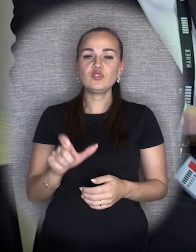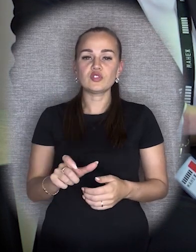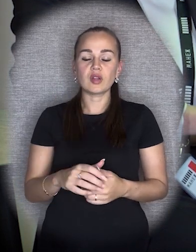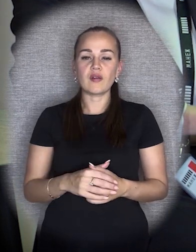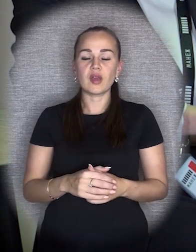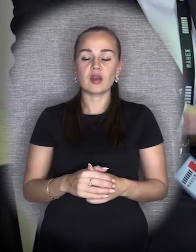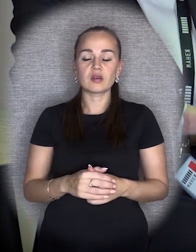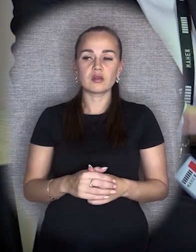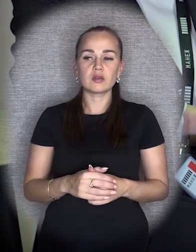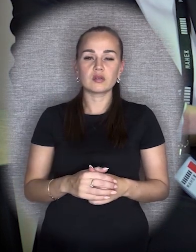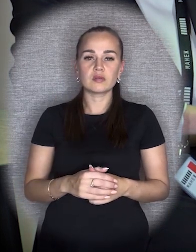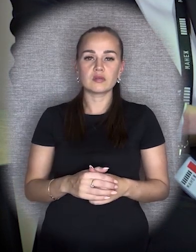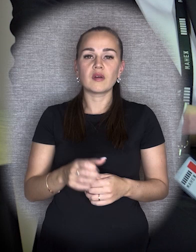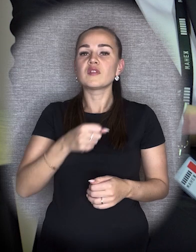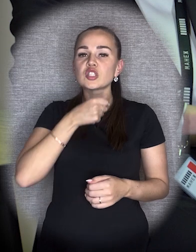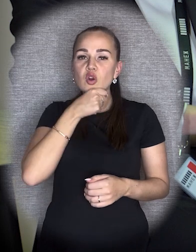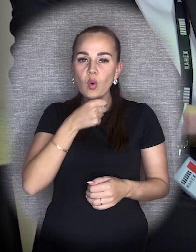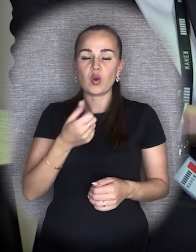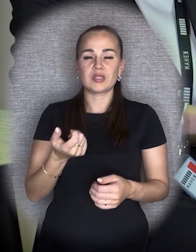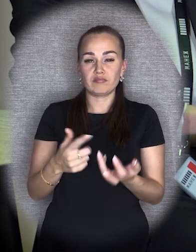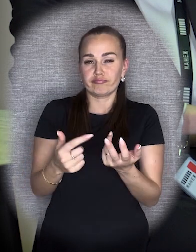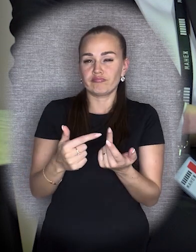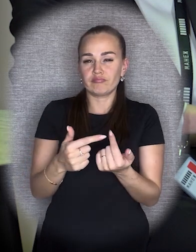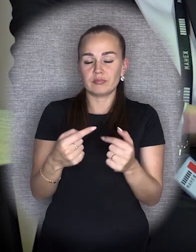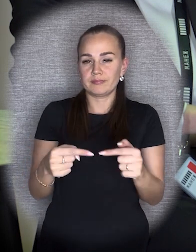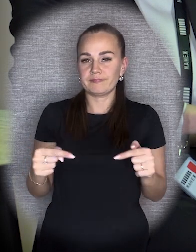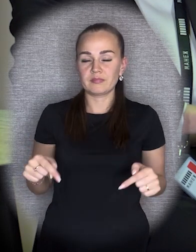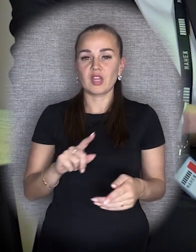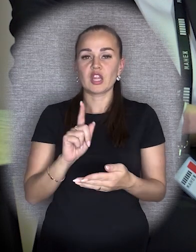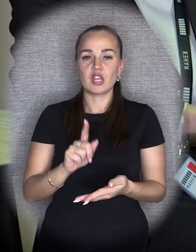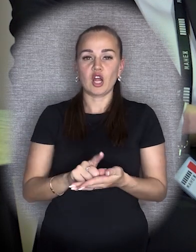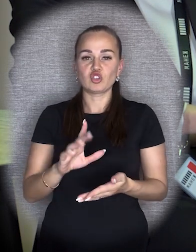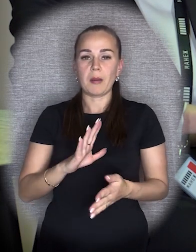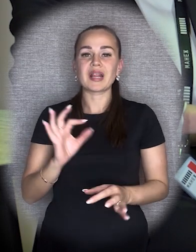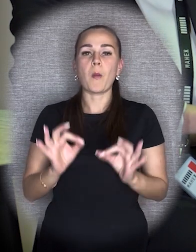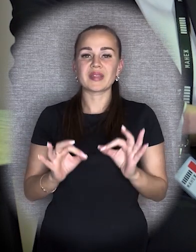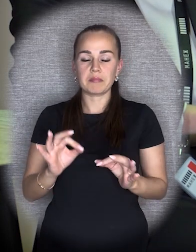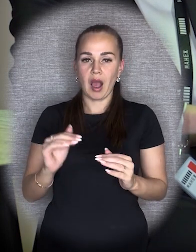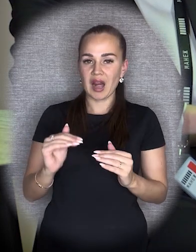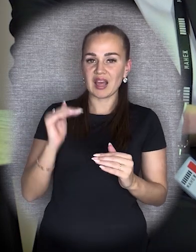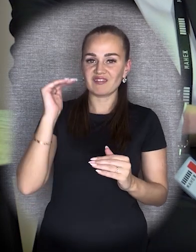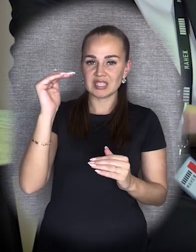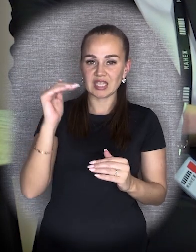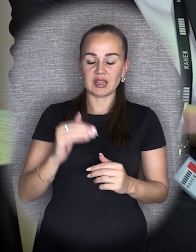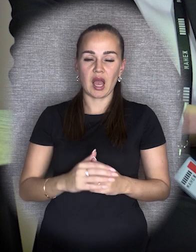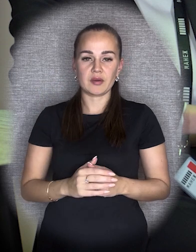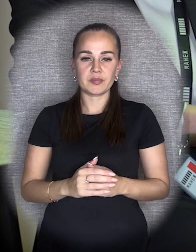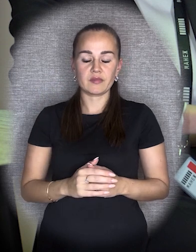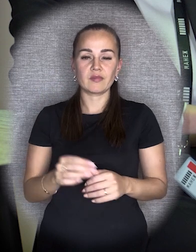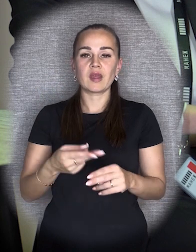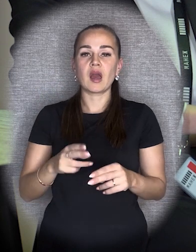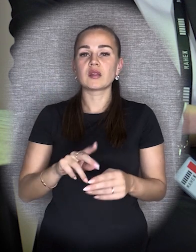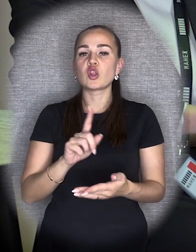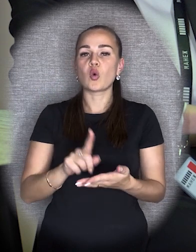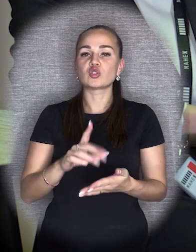Рост человека взрослого и так далее. То есть это должна быть какая-то оптимальная высота. Это должен быть